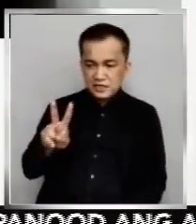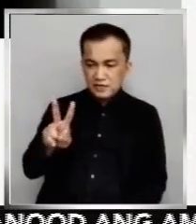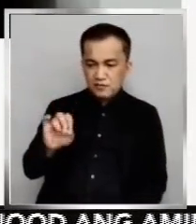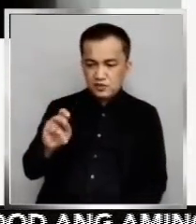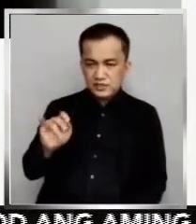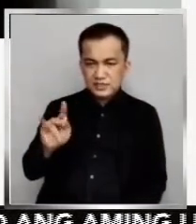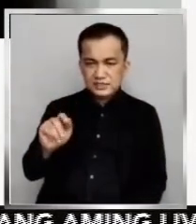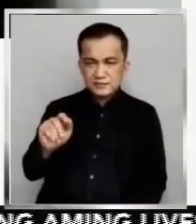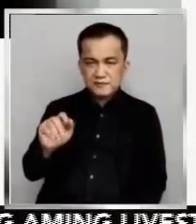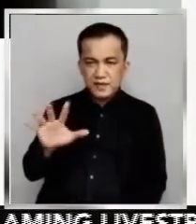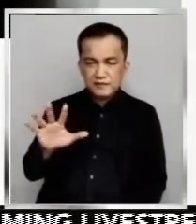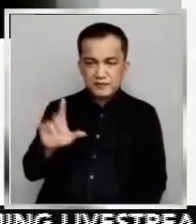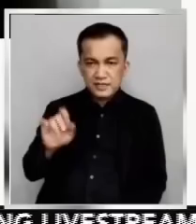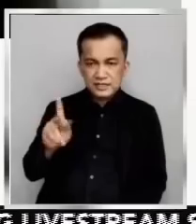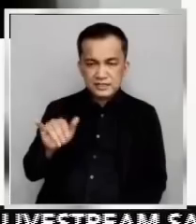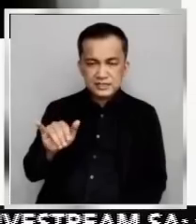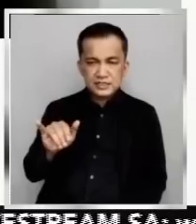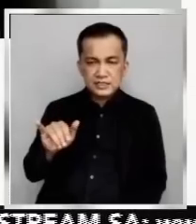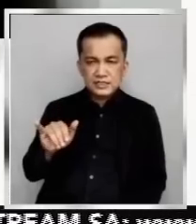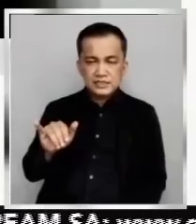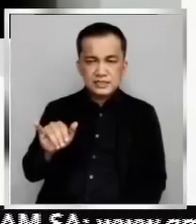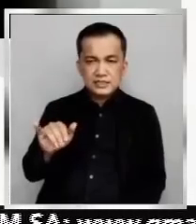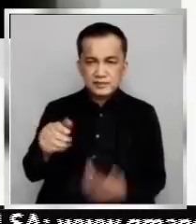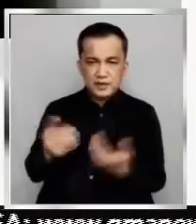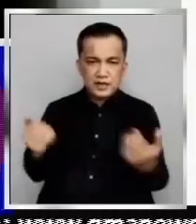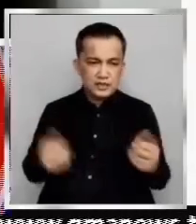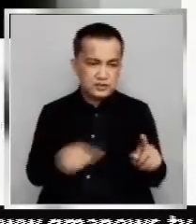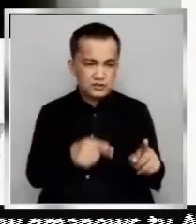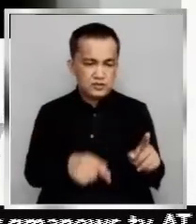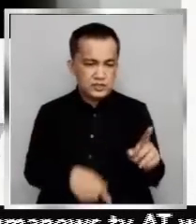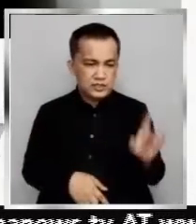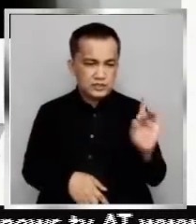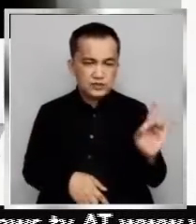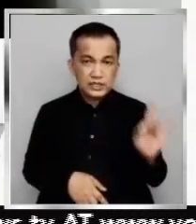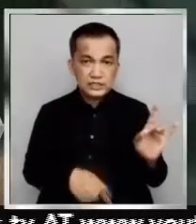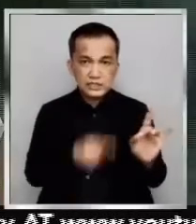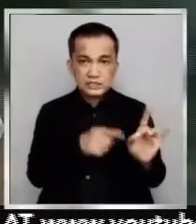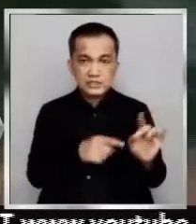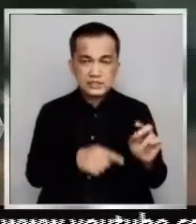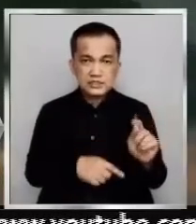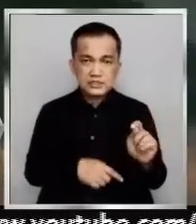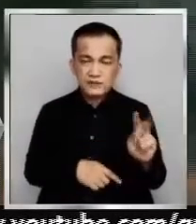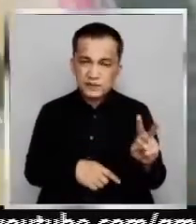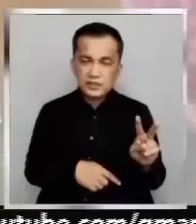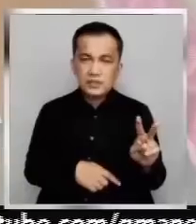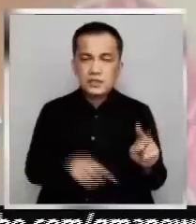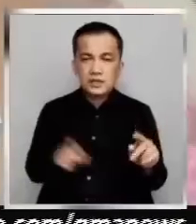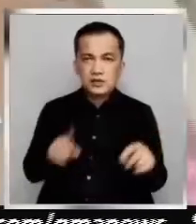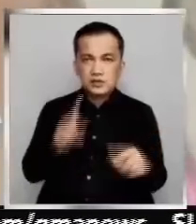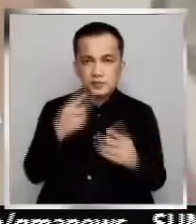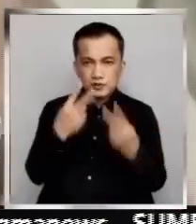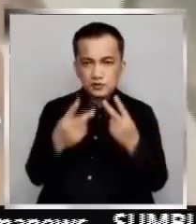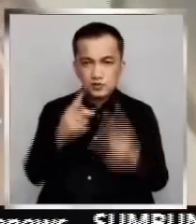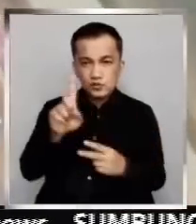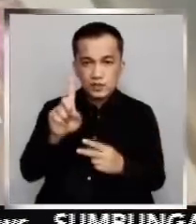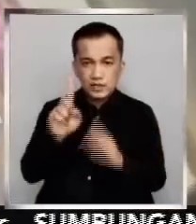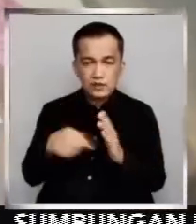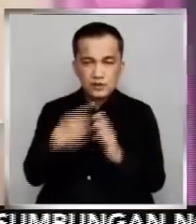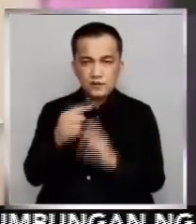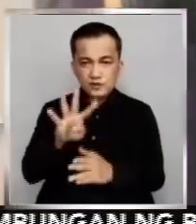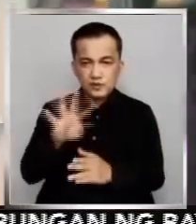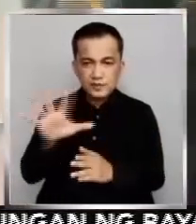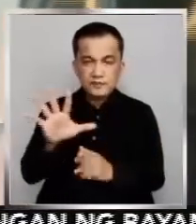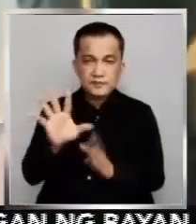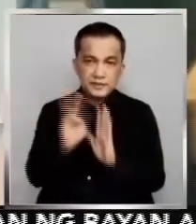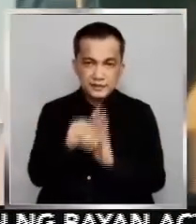is 80 episodes po. Ang napanood nyo lang po is 1 hour 45 minutes. Marami pa raw mga tanong ang